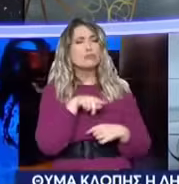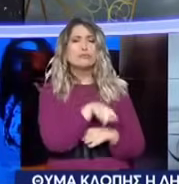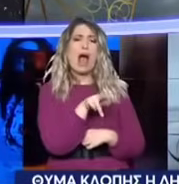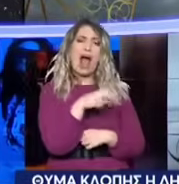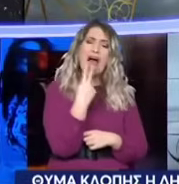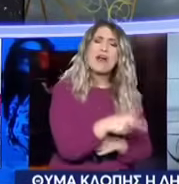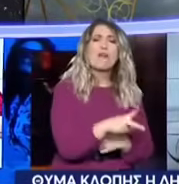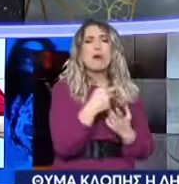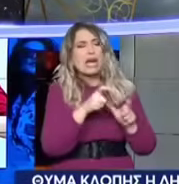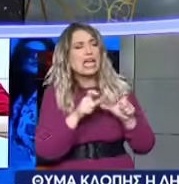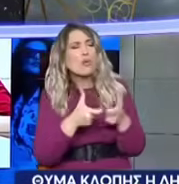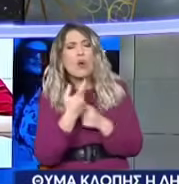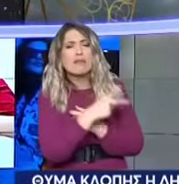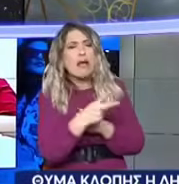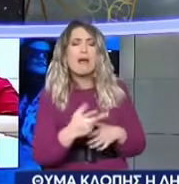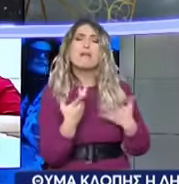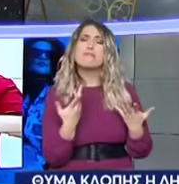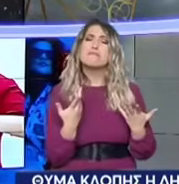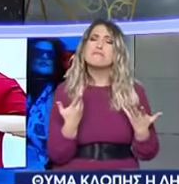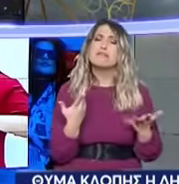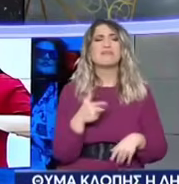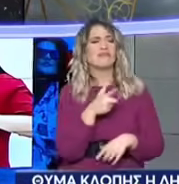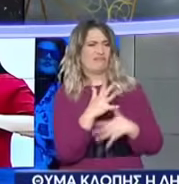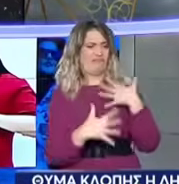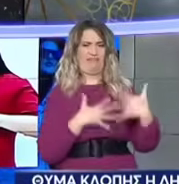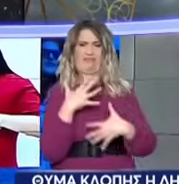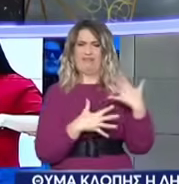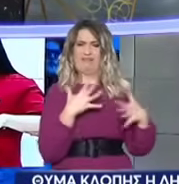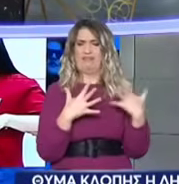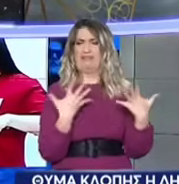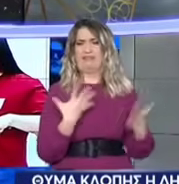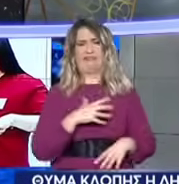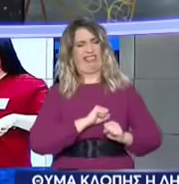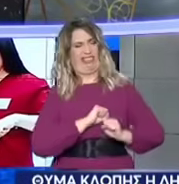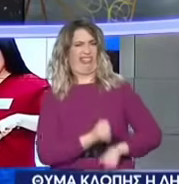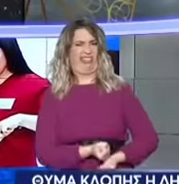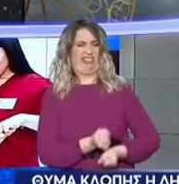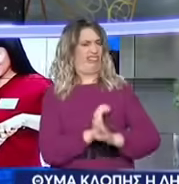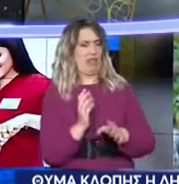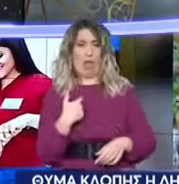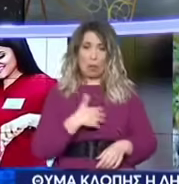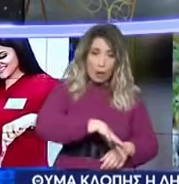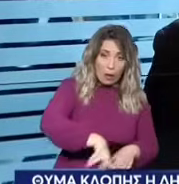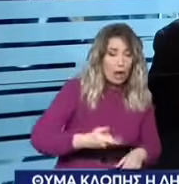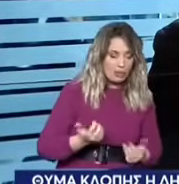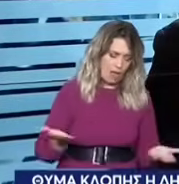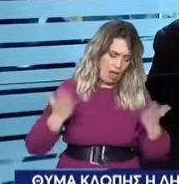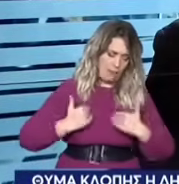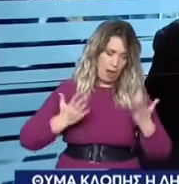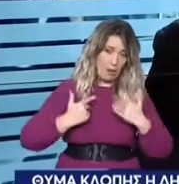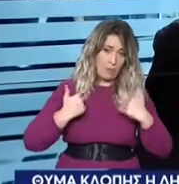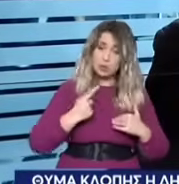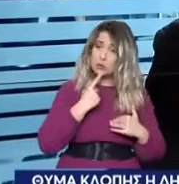οικογένειας και έφυγε δυσαρεστημένος, χωρίς να πάρει τα λεφτά. Υποστήριξε ότι δεν τα πήρε τα λεφτά, ότι αυτή η